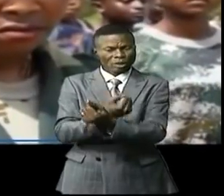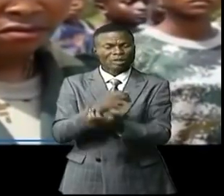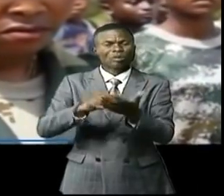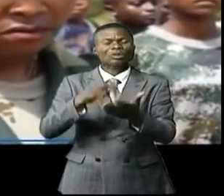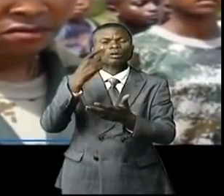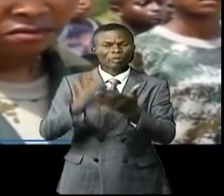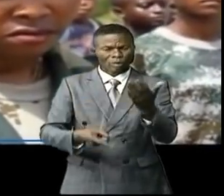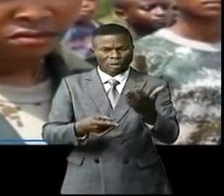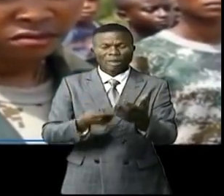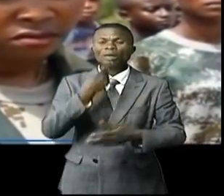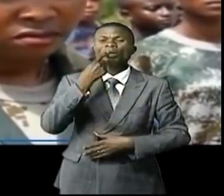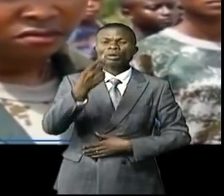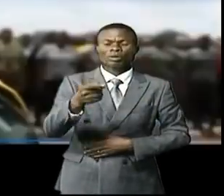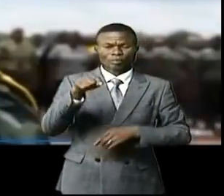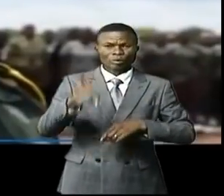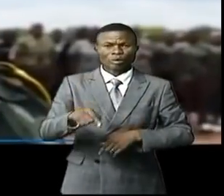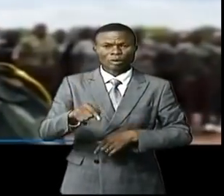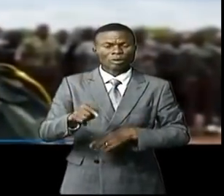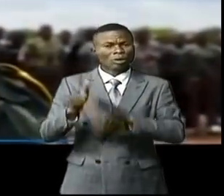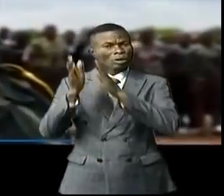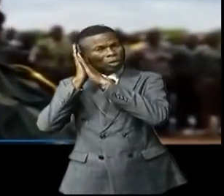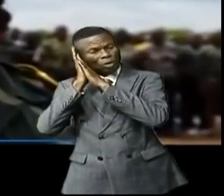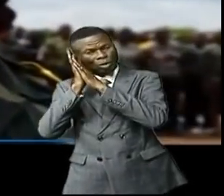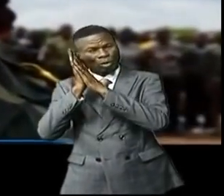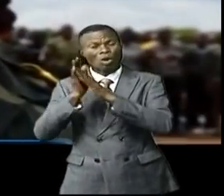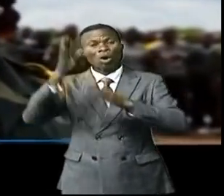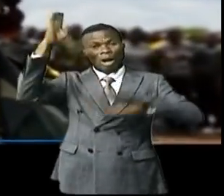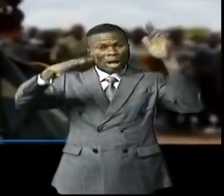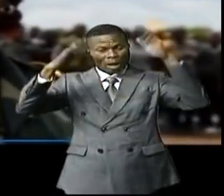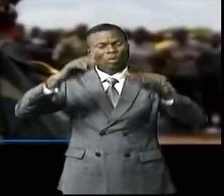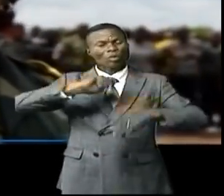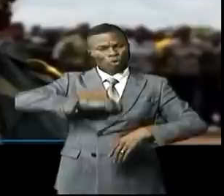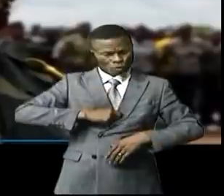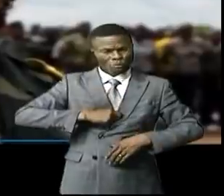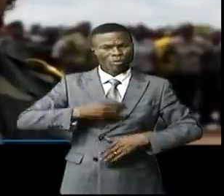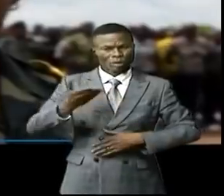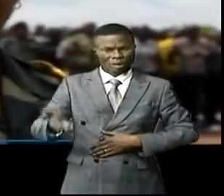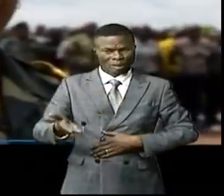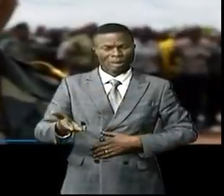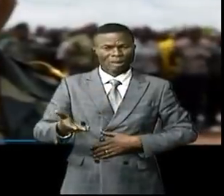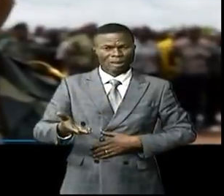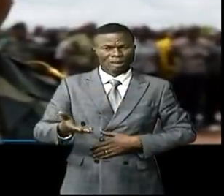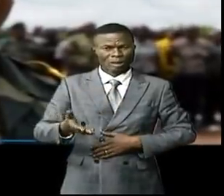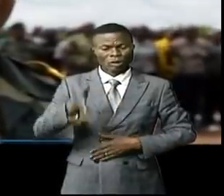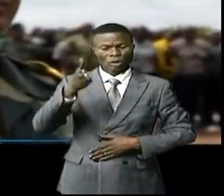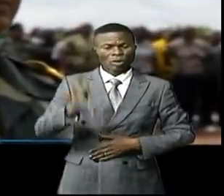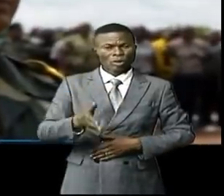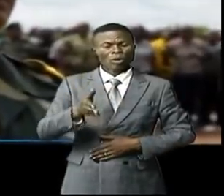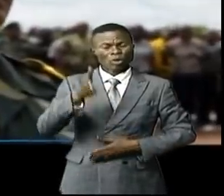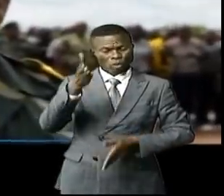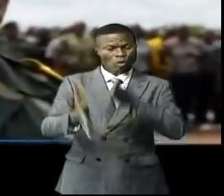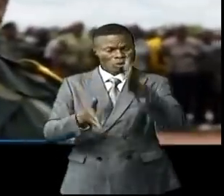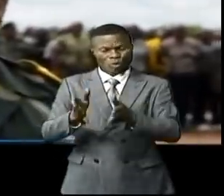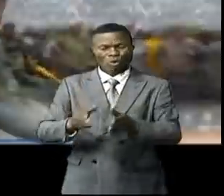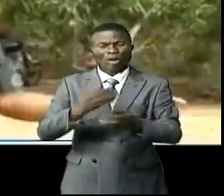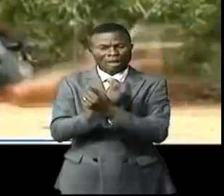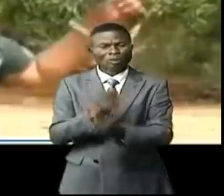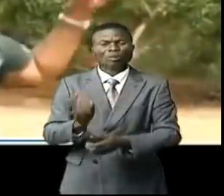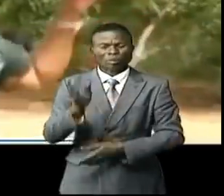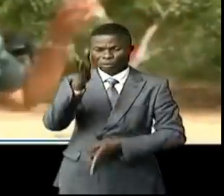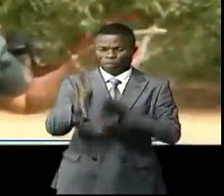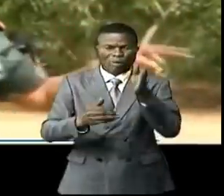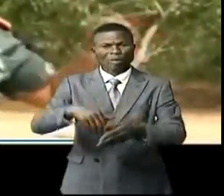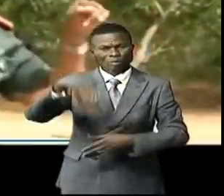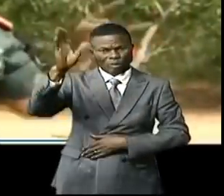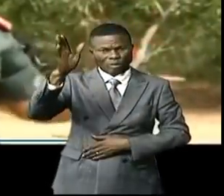Ce qui va lobby, les lobes pour la la c'est en boule, pour la la c'est en boule. Tout en boule, tout en boule, tout en